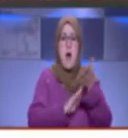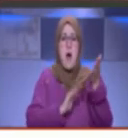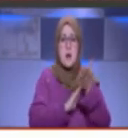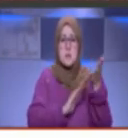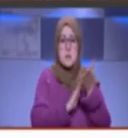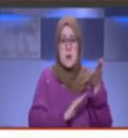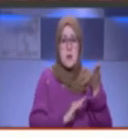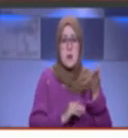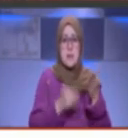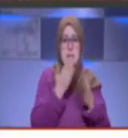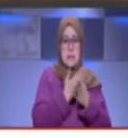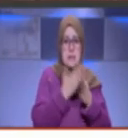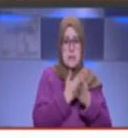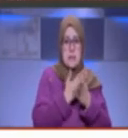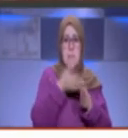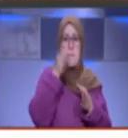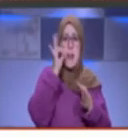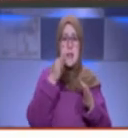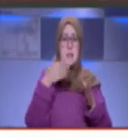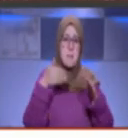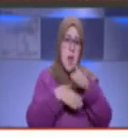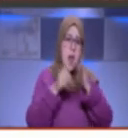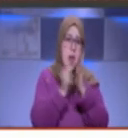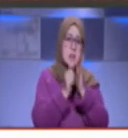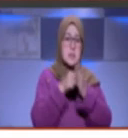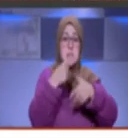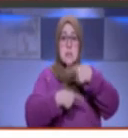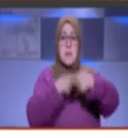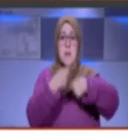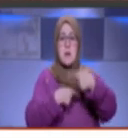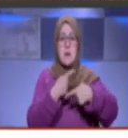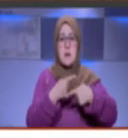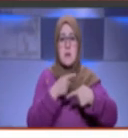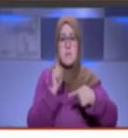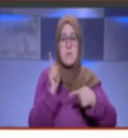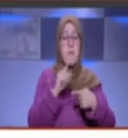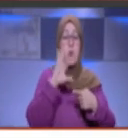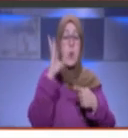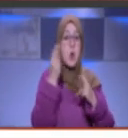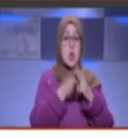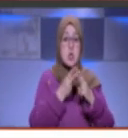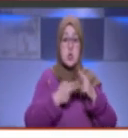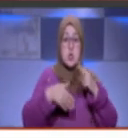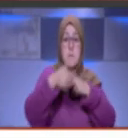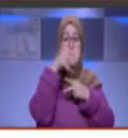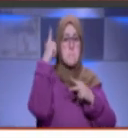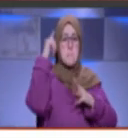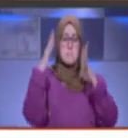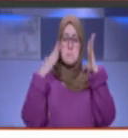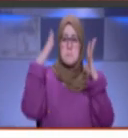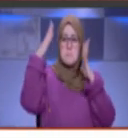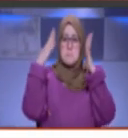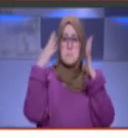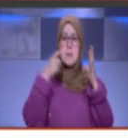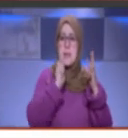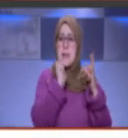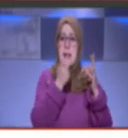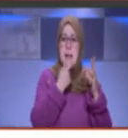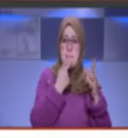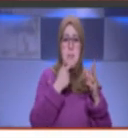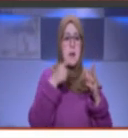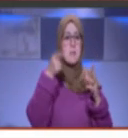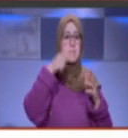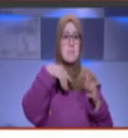الموضوع الاساسي الذي يشغل بال الناس، واللي تقريبا اتخذ فيه قرار في العقل